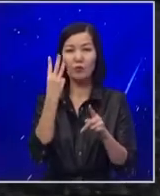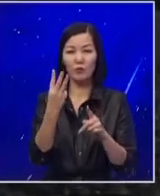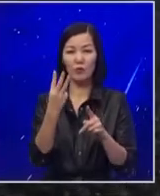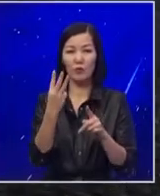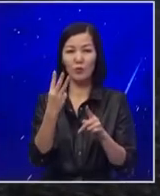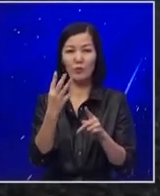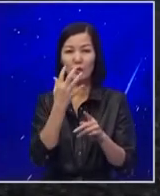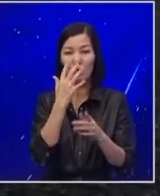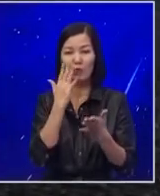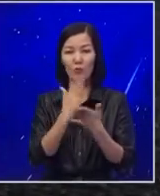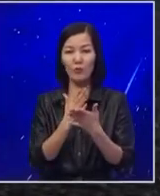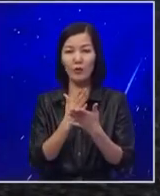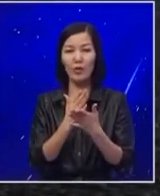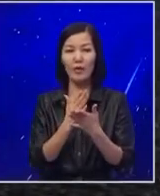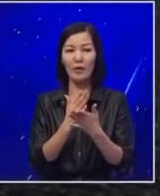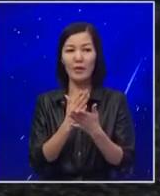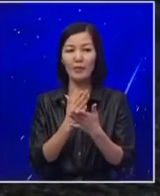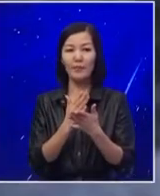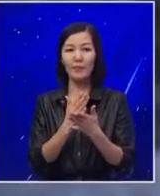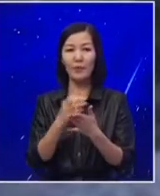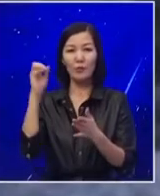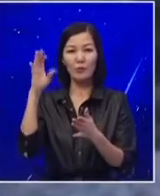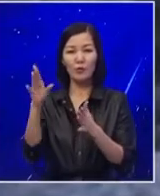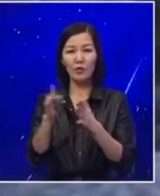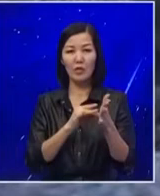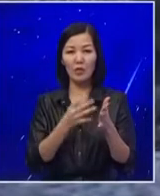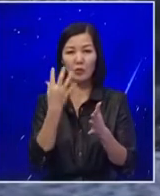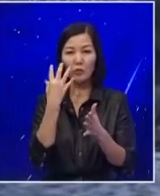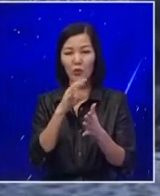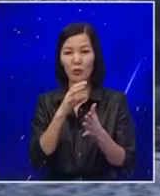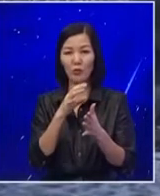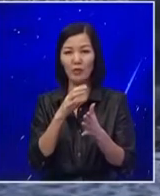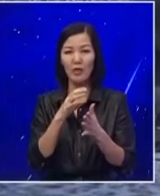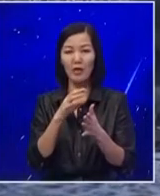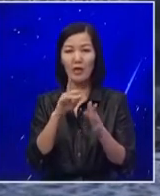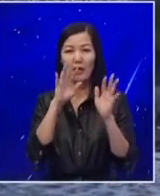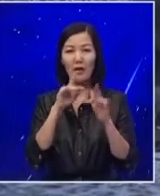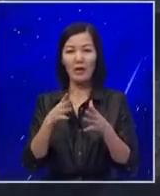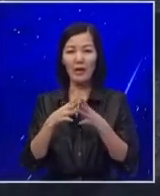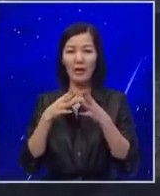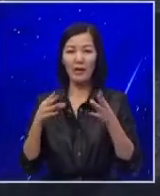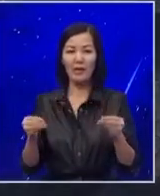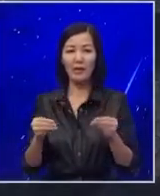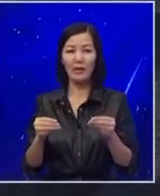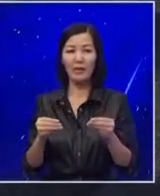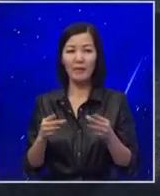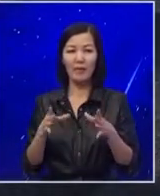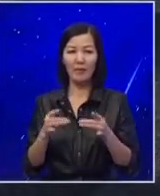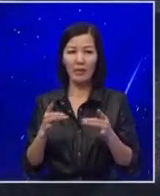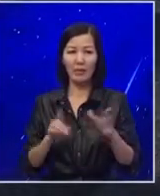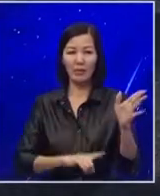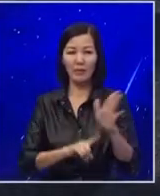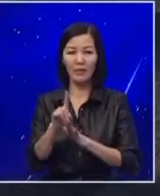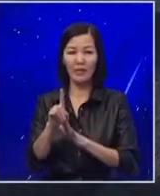жоғы минус 3 градусты көрсетуде. Күннің күрт жылынуы салдарынан асфальт үстіндегі қар еріп, жол жиектерін балшық басып